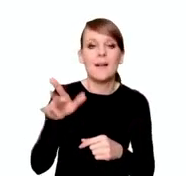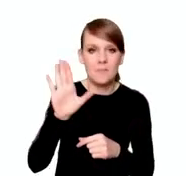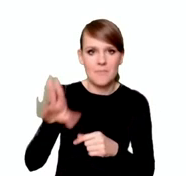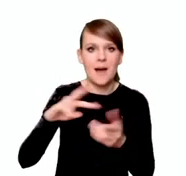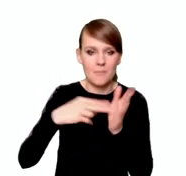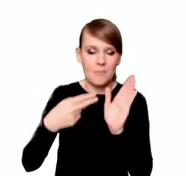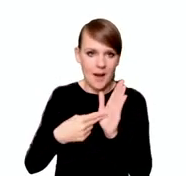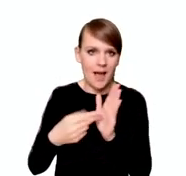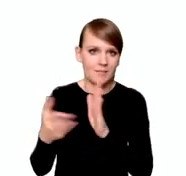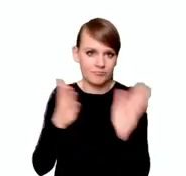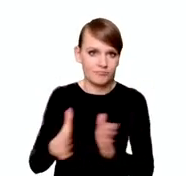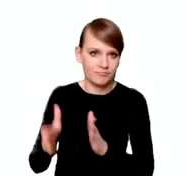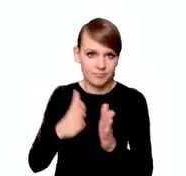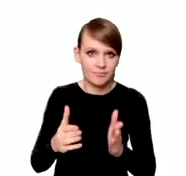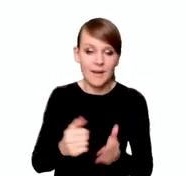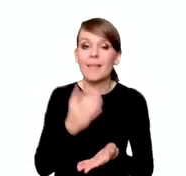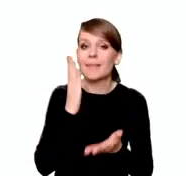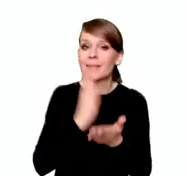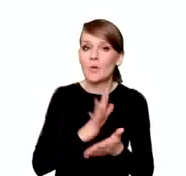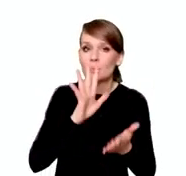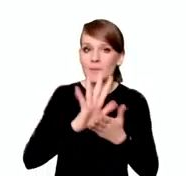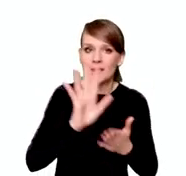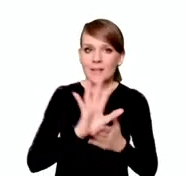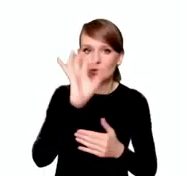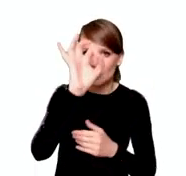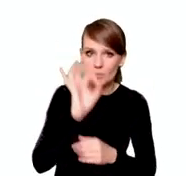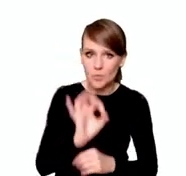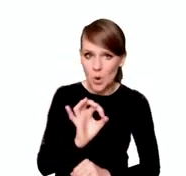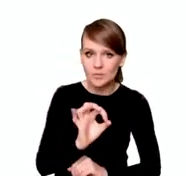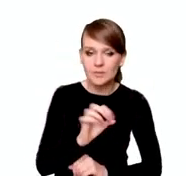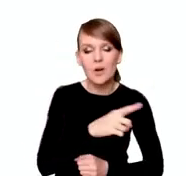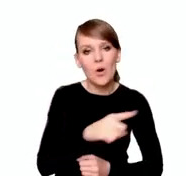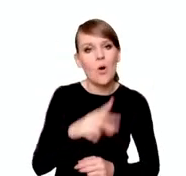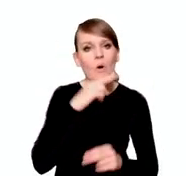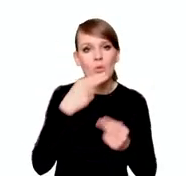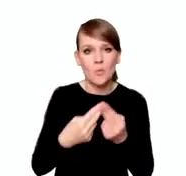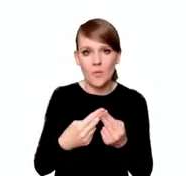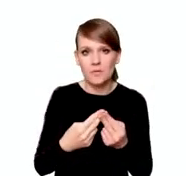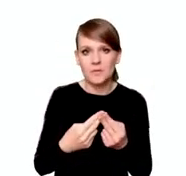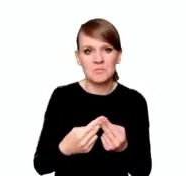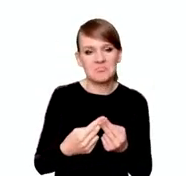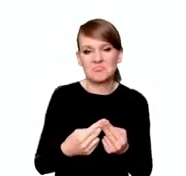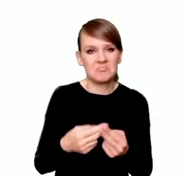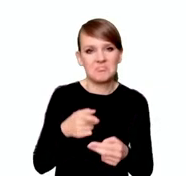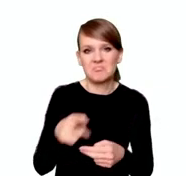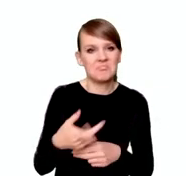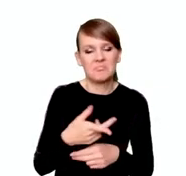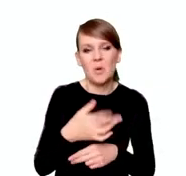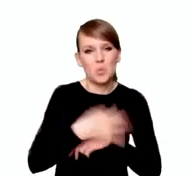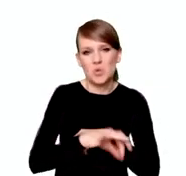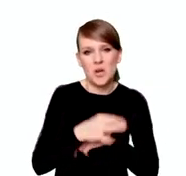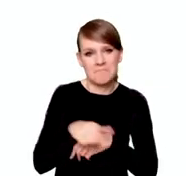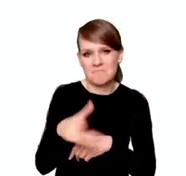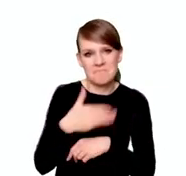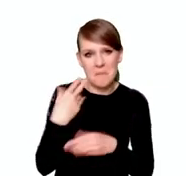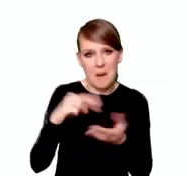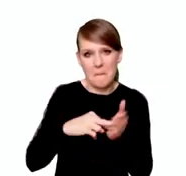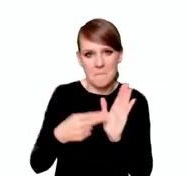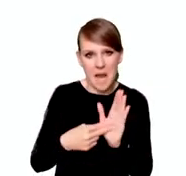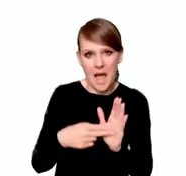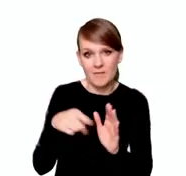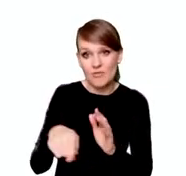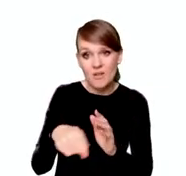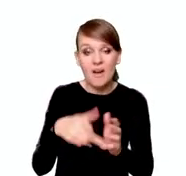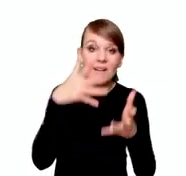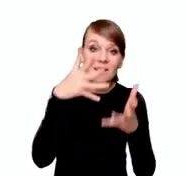Tylko 15% badanej próby odpowiedziało, że uczelnia nie zamierza opracowywać raportów